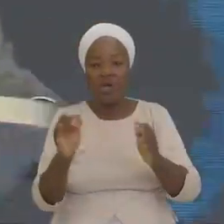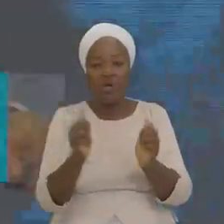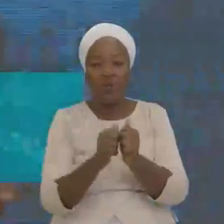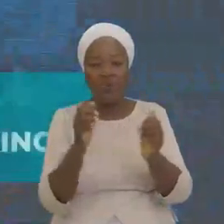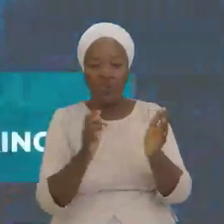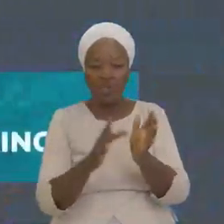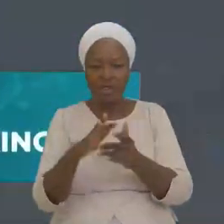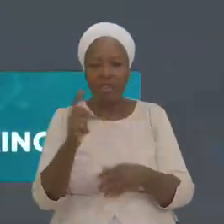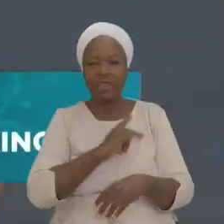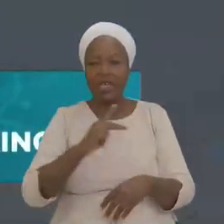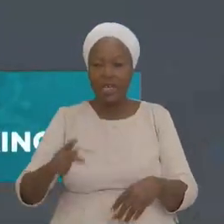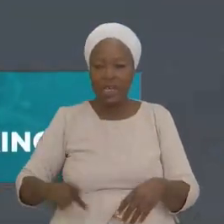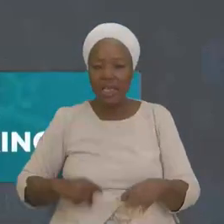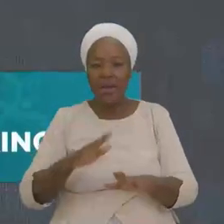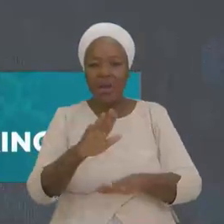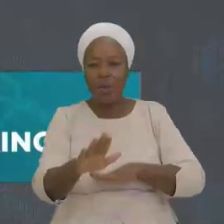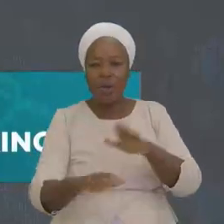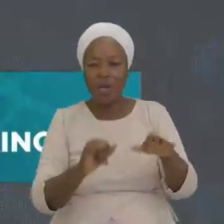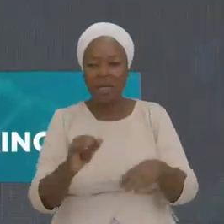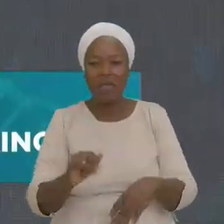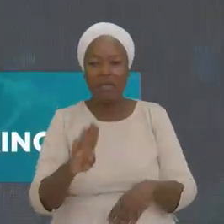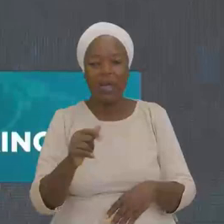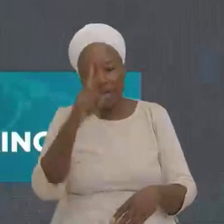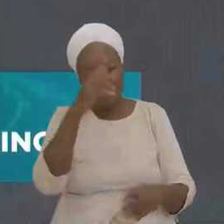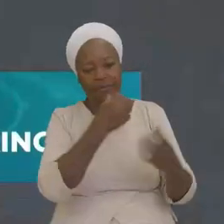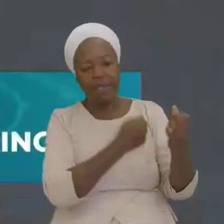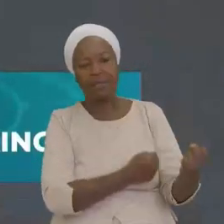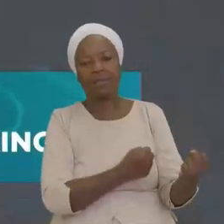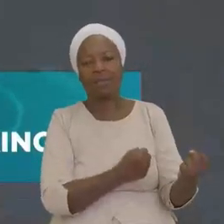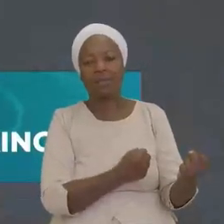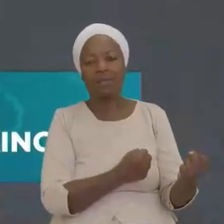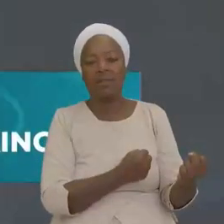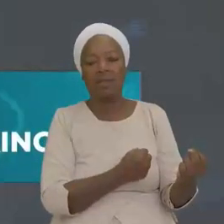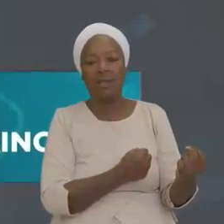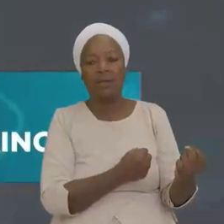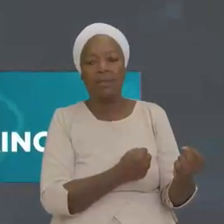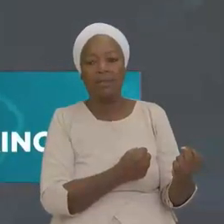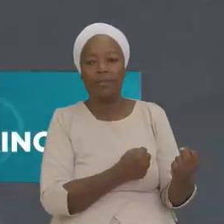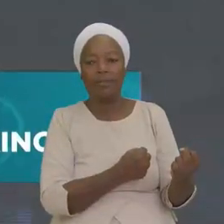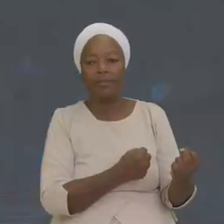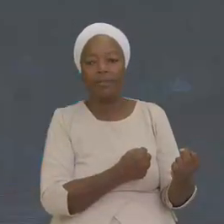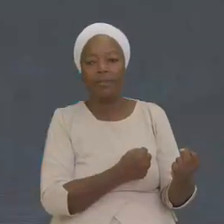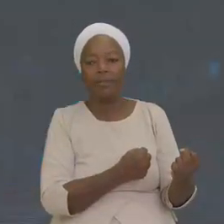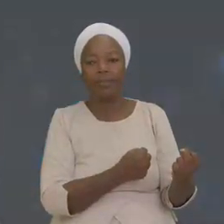Troisième point, régner avec Jésus, le roi, en marchant par la foi.